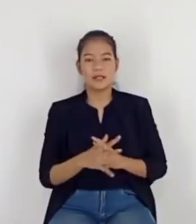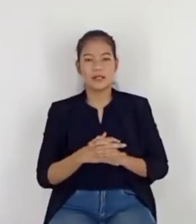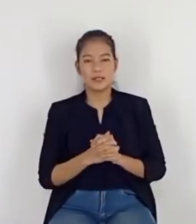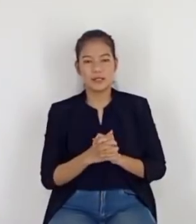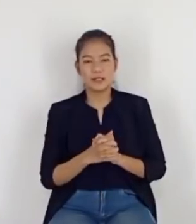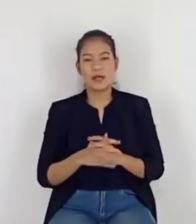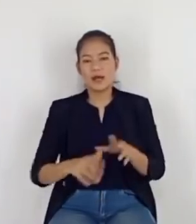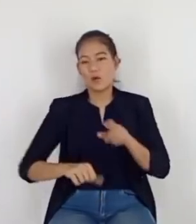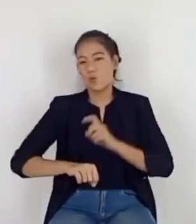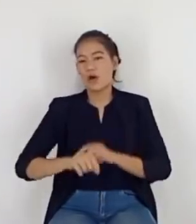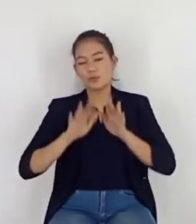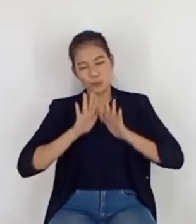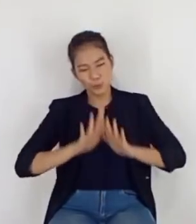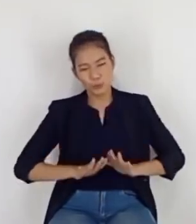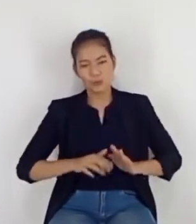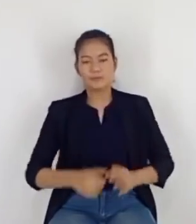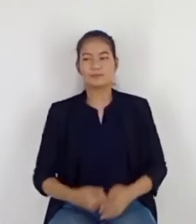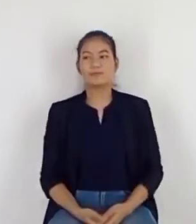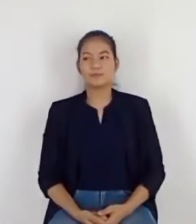sejenak.